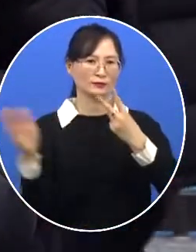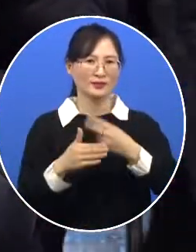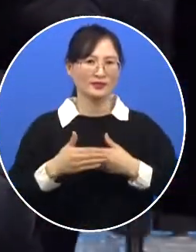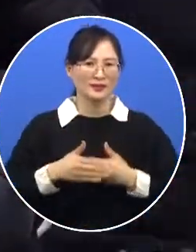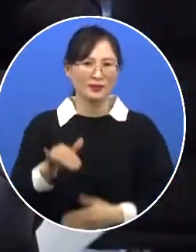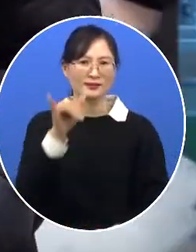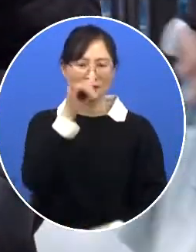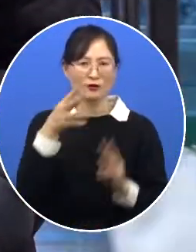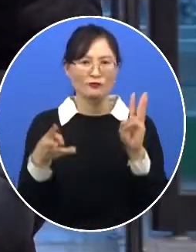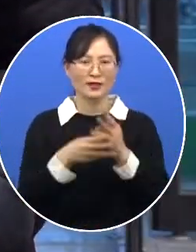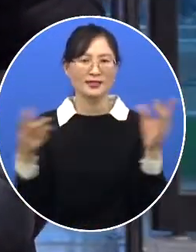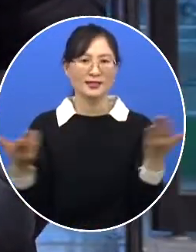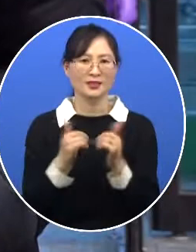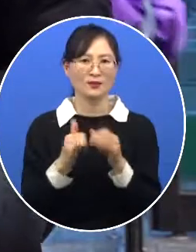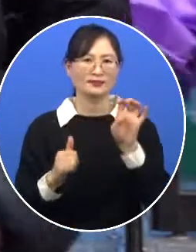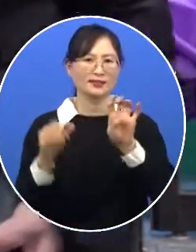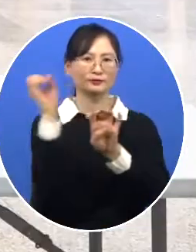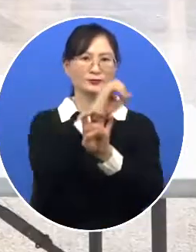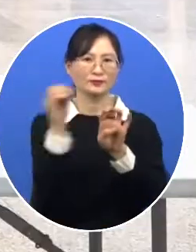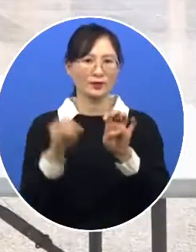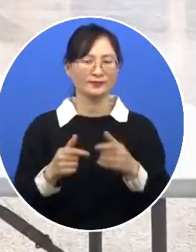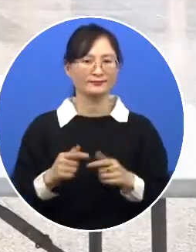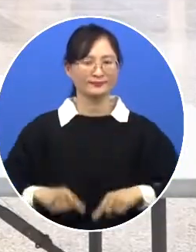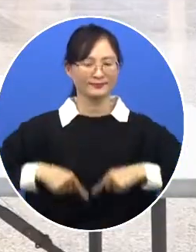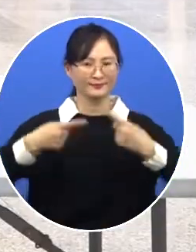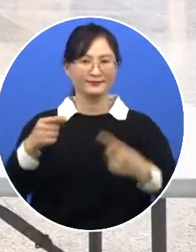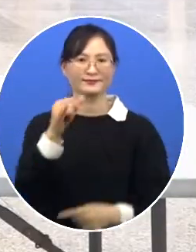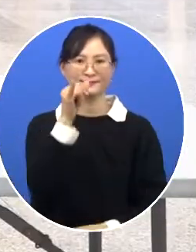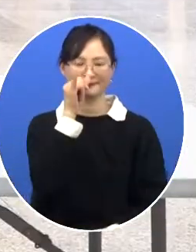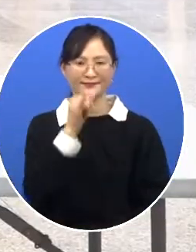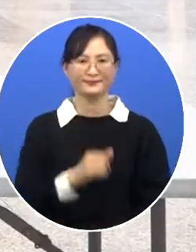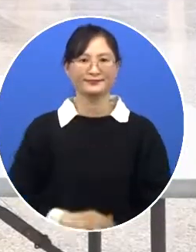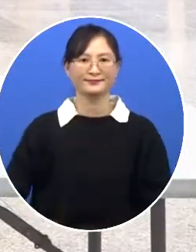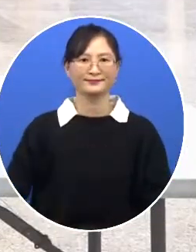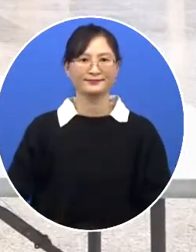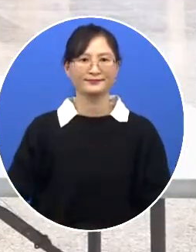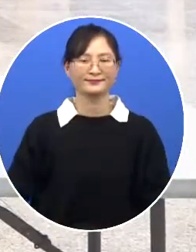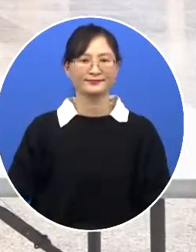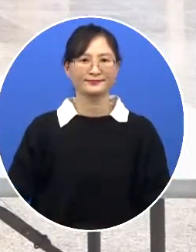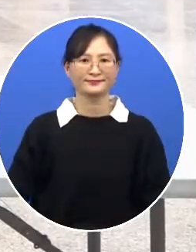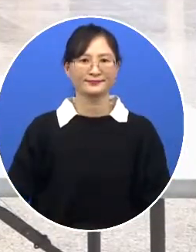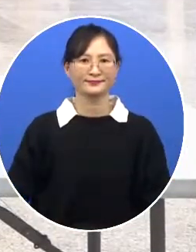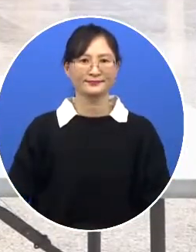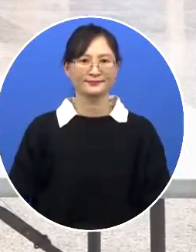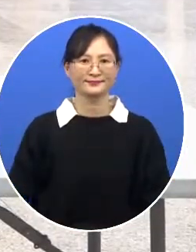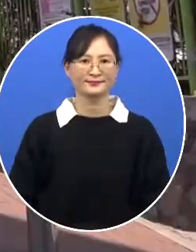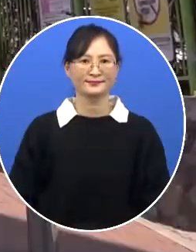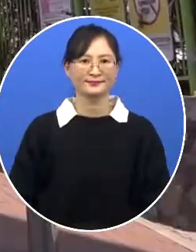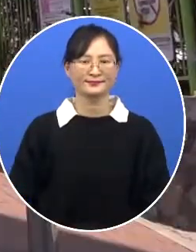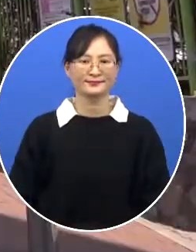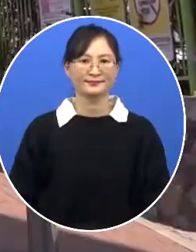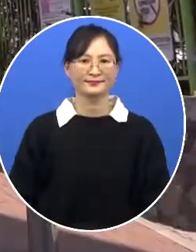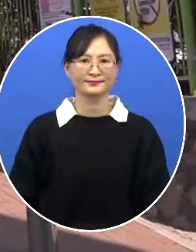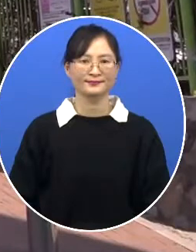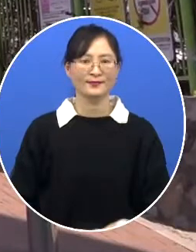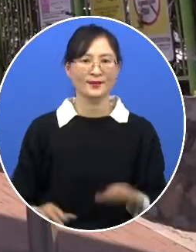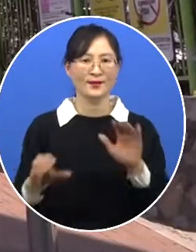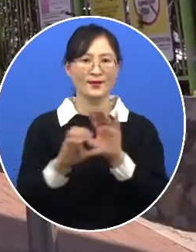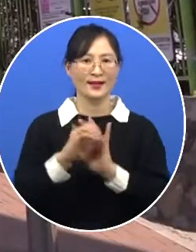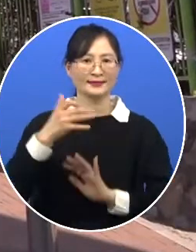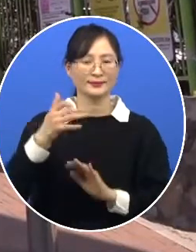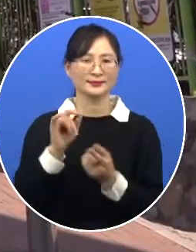2월 25일부터 시행하고 있으며 중랑구 직원 40%가량이 참여하고 있습니다.